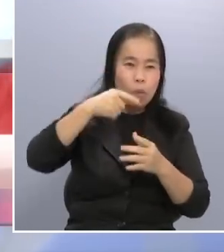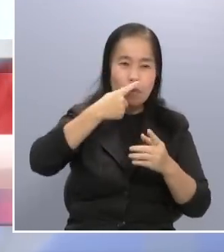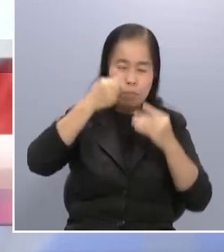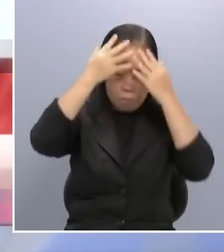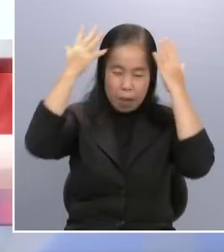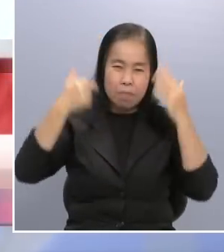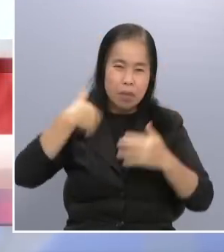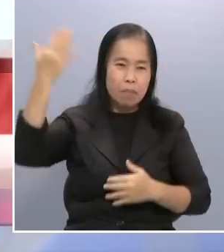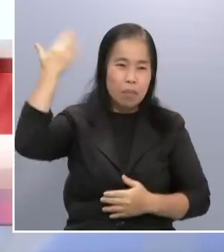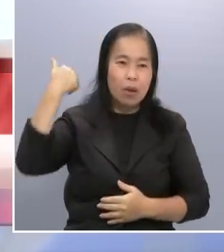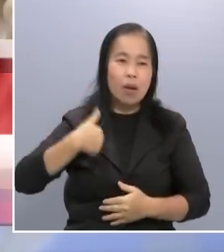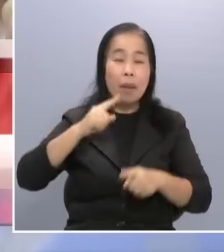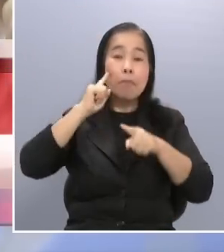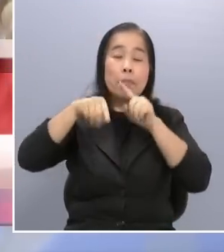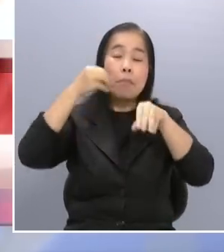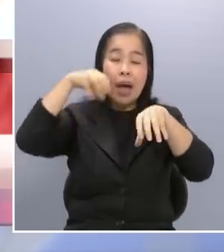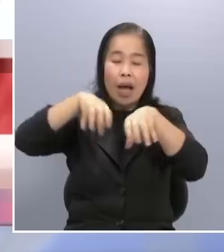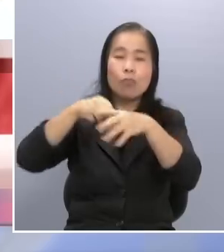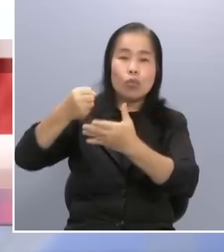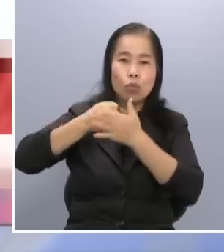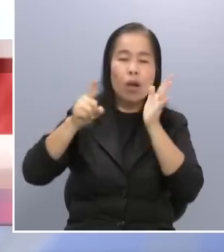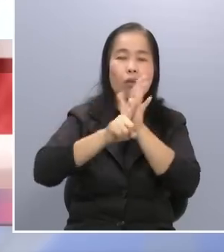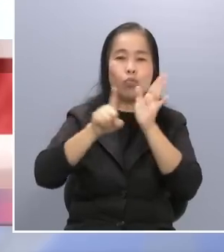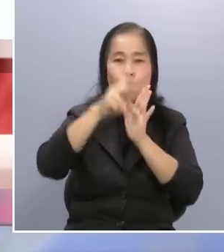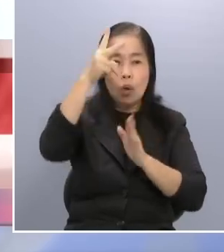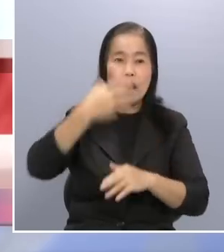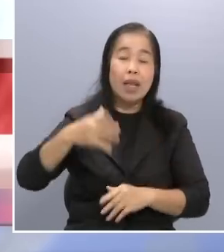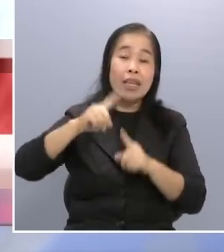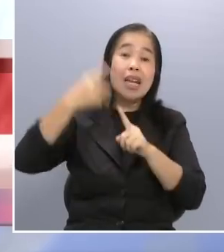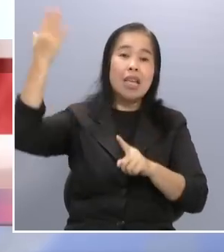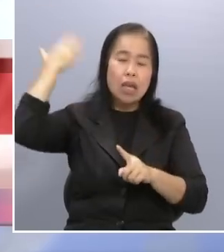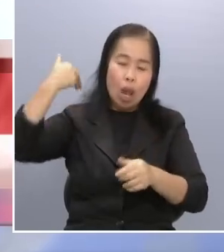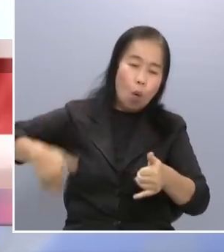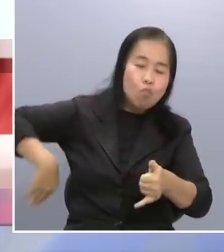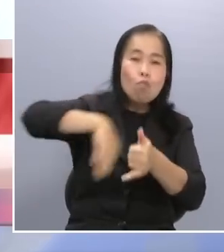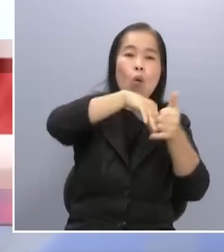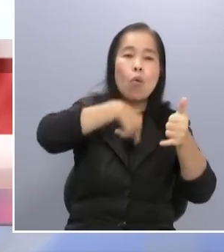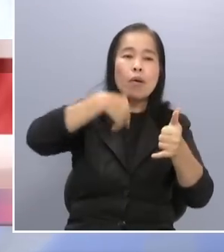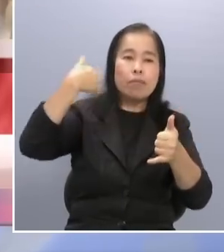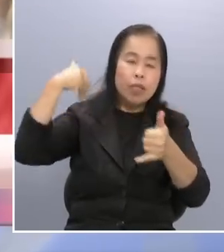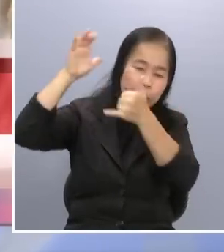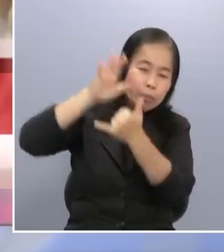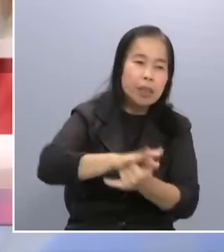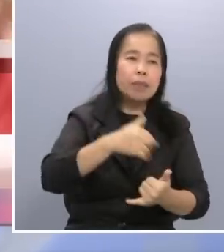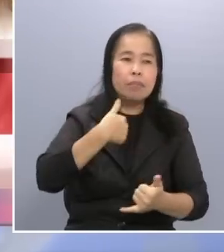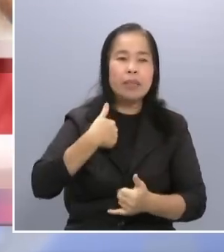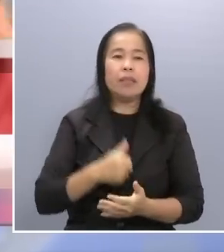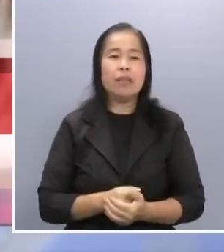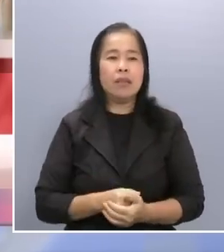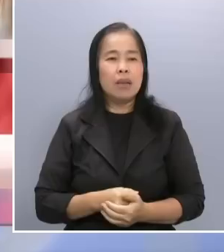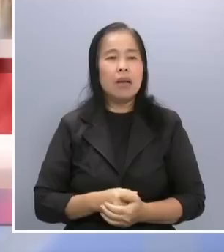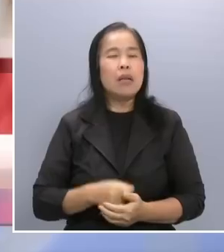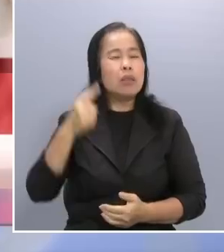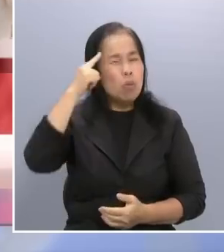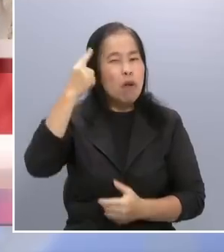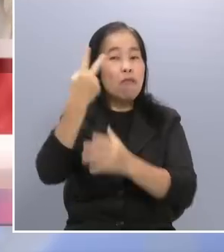เต็มเลยที่บ้านนู้นมาช่วยหลังบ้านอ่ะ2ครั้งแล้วเมื่อเดือนที่แล้วก็โดนตีกระชากพี่ลงไปตีข้างล่างกระทืบพี่กับตายใช่เขาคบมา5ปีแล้วกับผู้ห